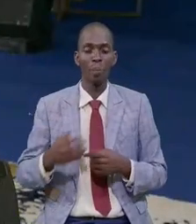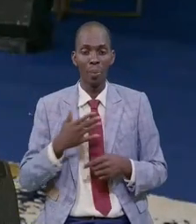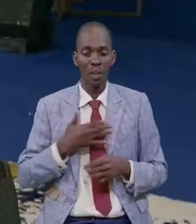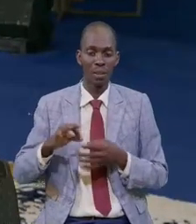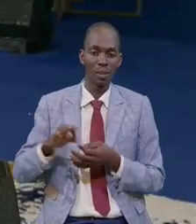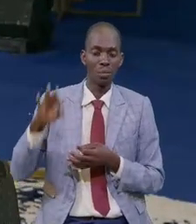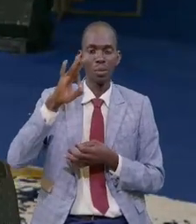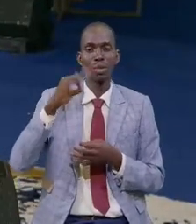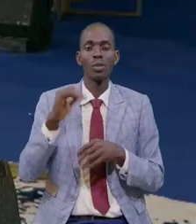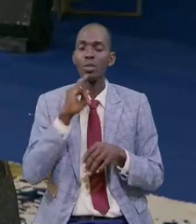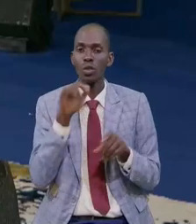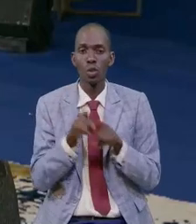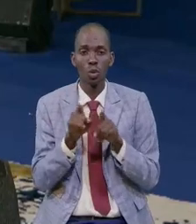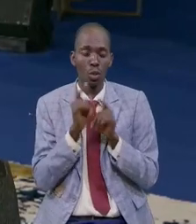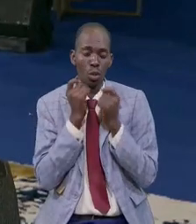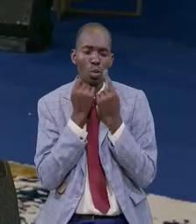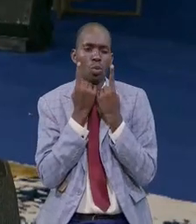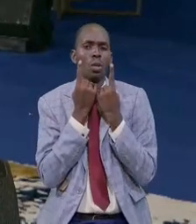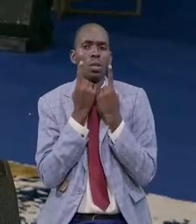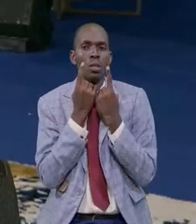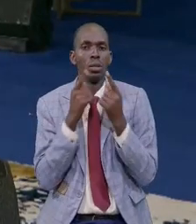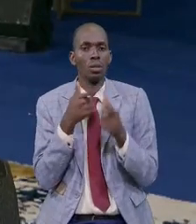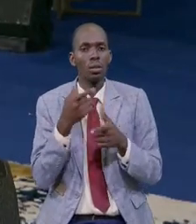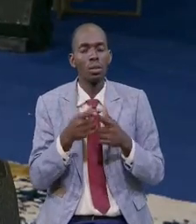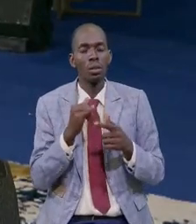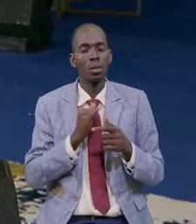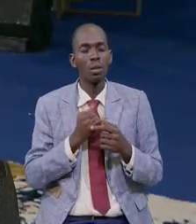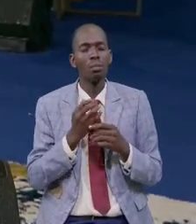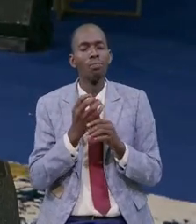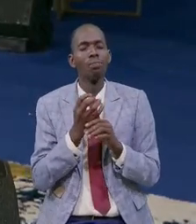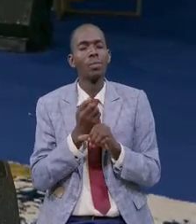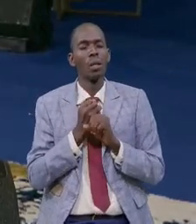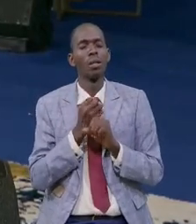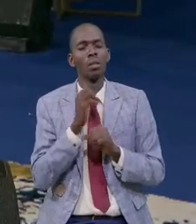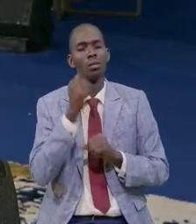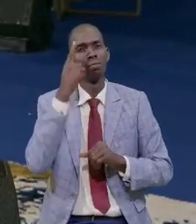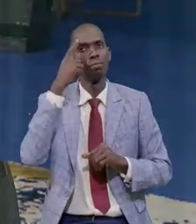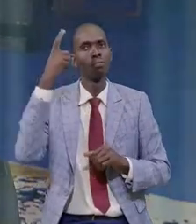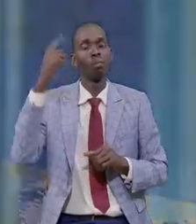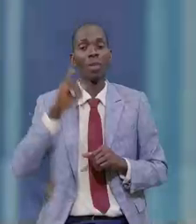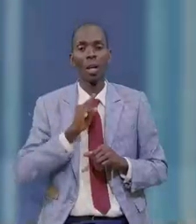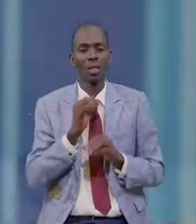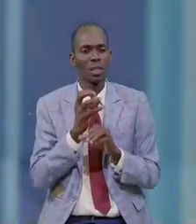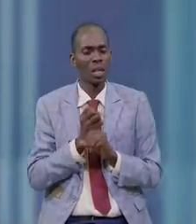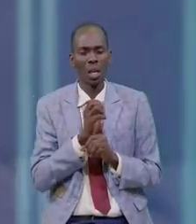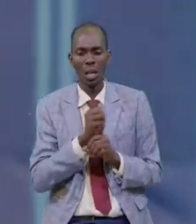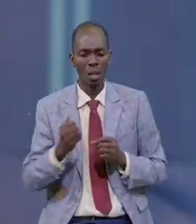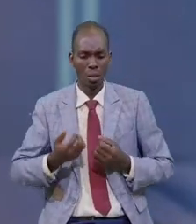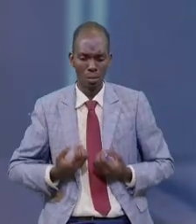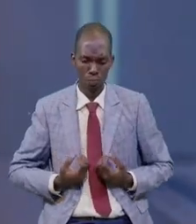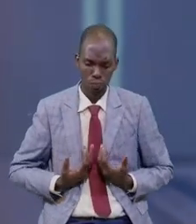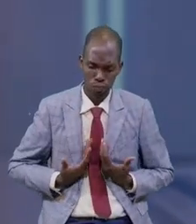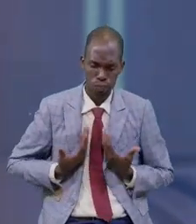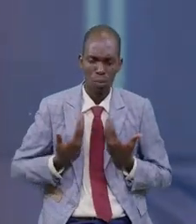esprit éveillé j'ai un rêve j'ai un désir